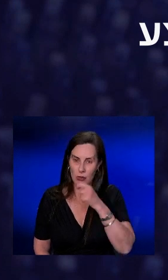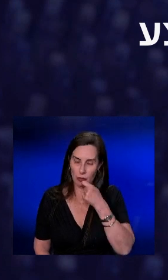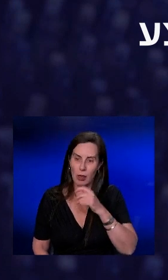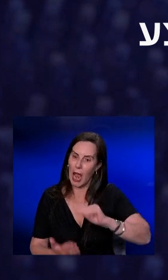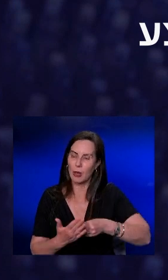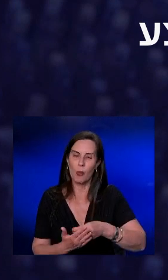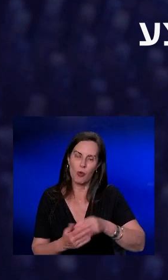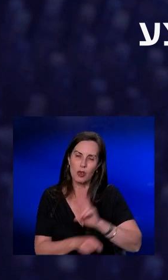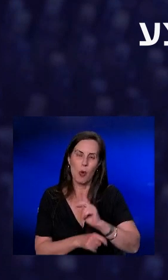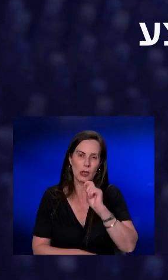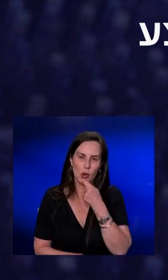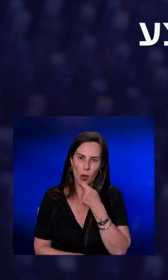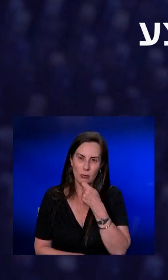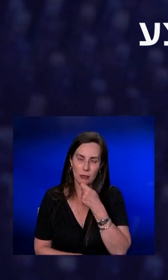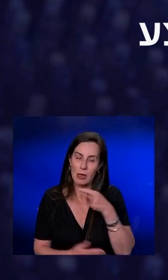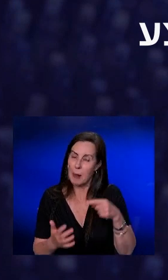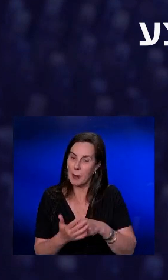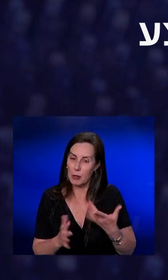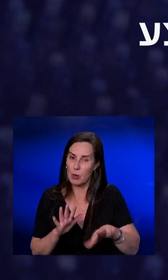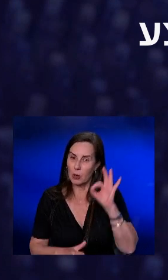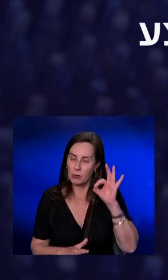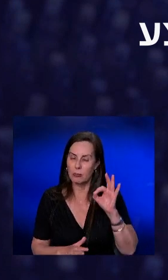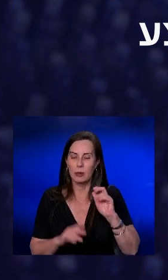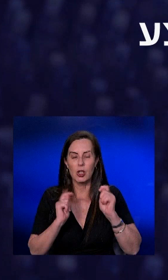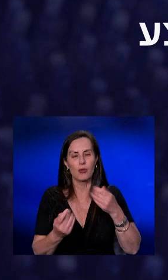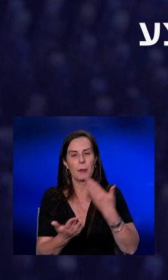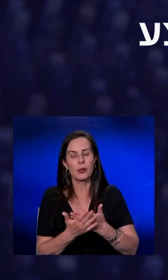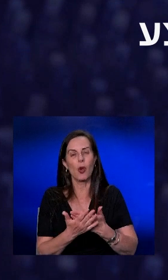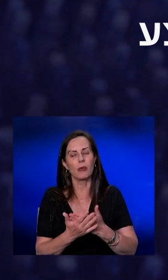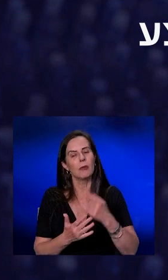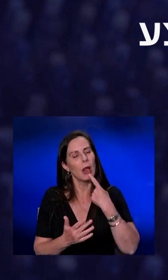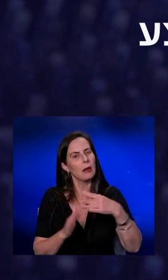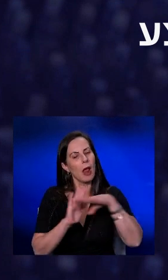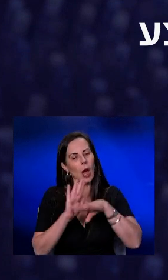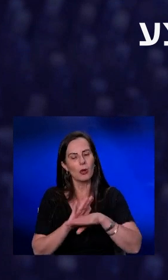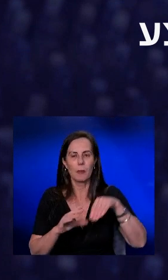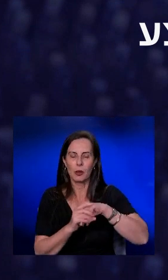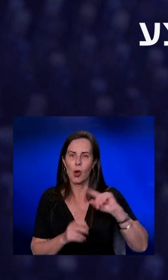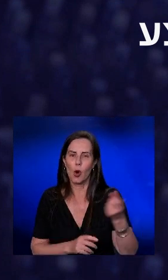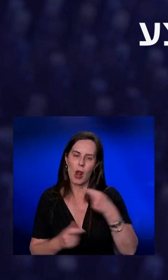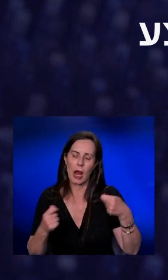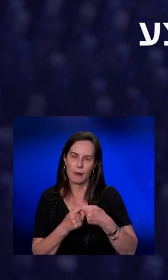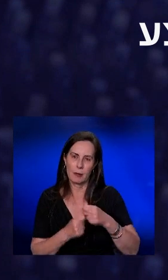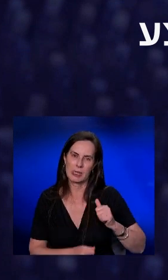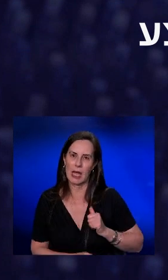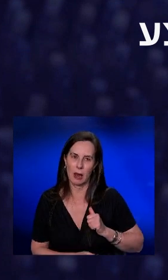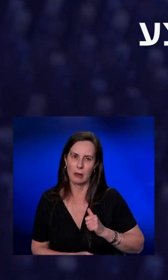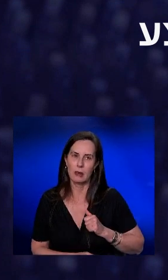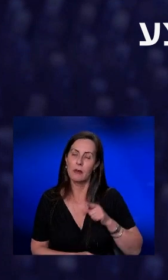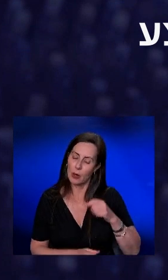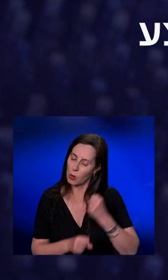הצהרה לשמירת סודיות. בעקבות הממצאים גובשו המלצות ובוצע חידוד הנחיות בקרב כלל הרלוונטיים בצהל, ואלו